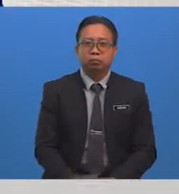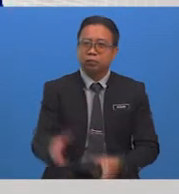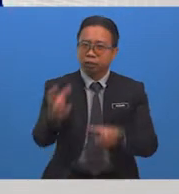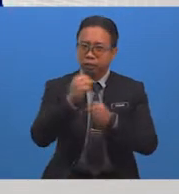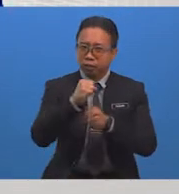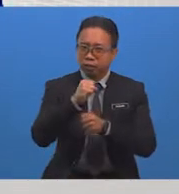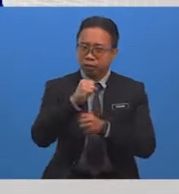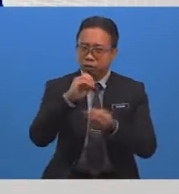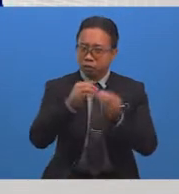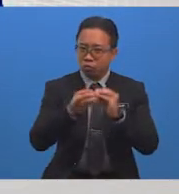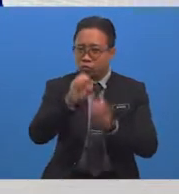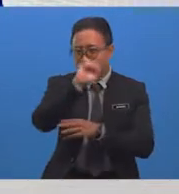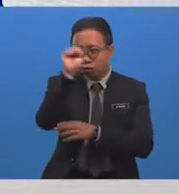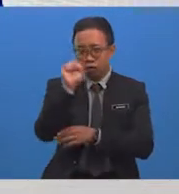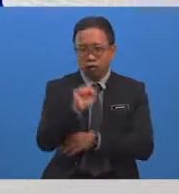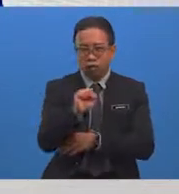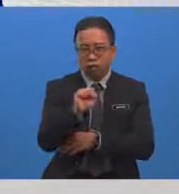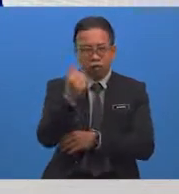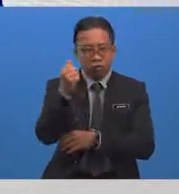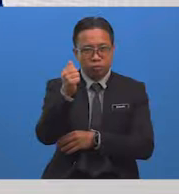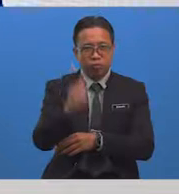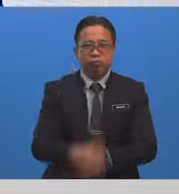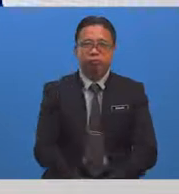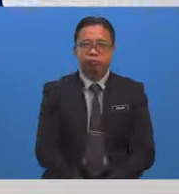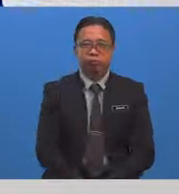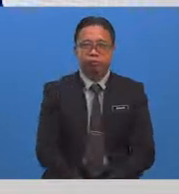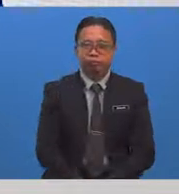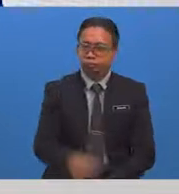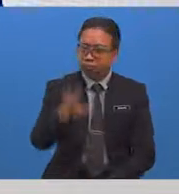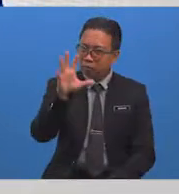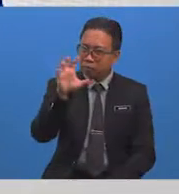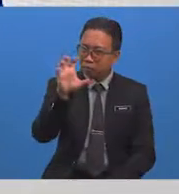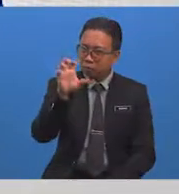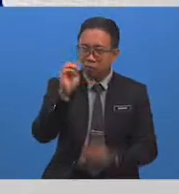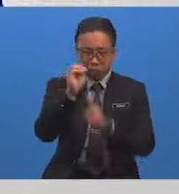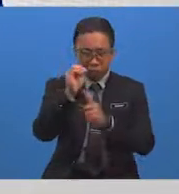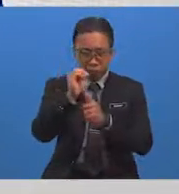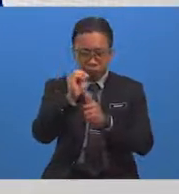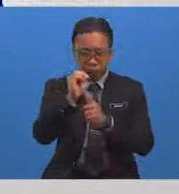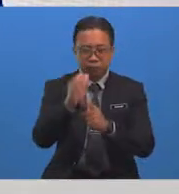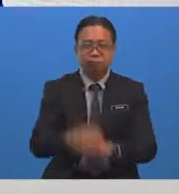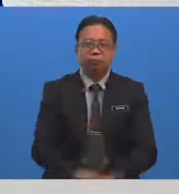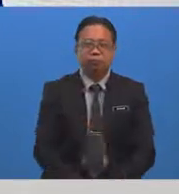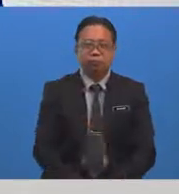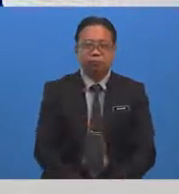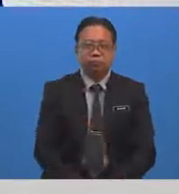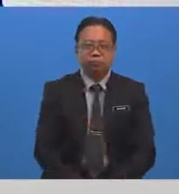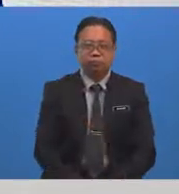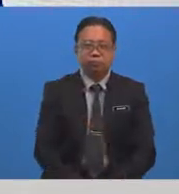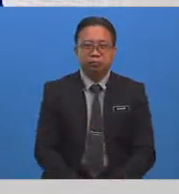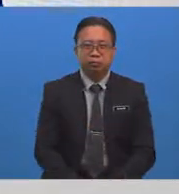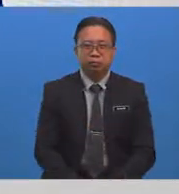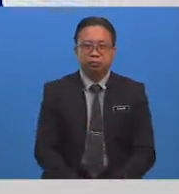kita dapat membau solar 10 skornya 50 tinggi juga